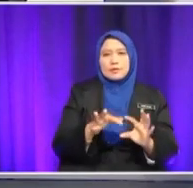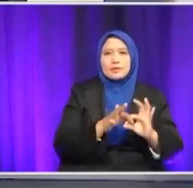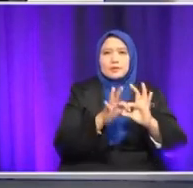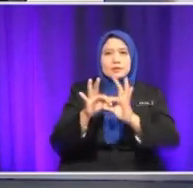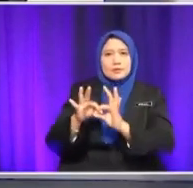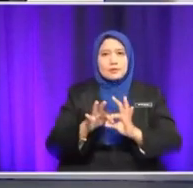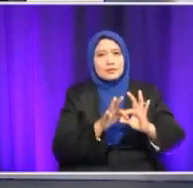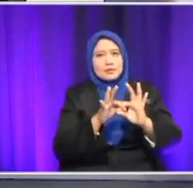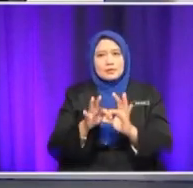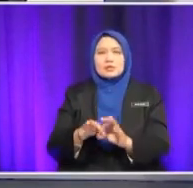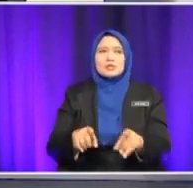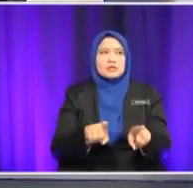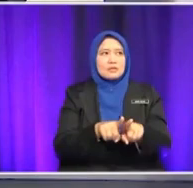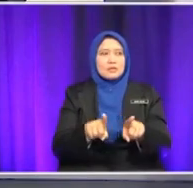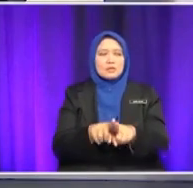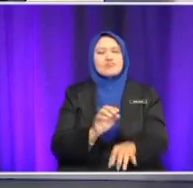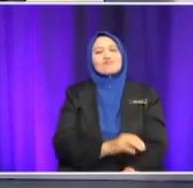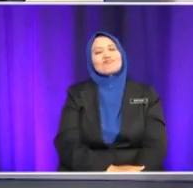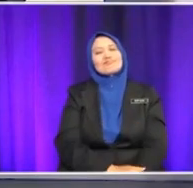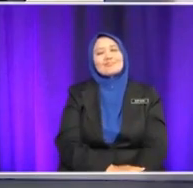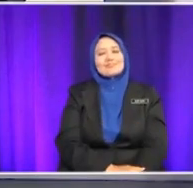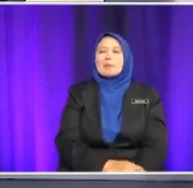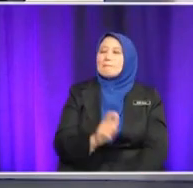itu kelebihan dia lah